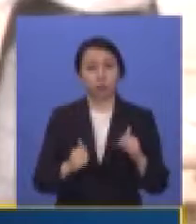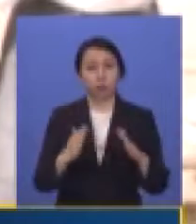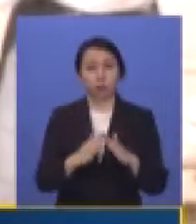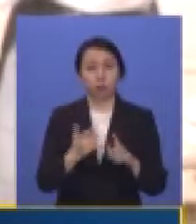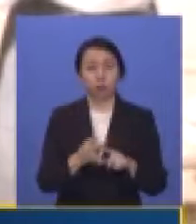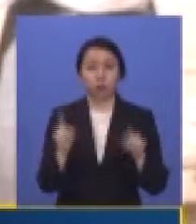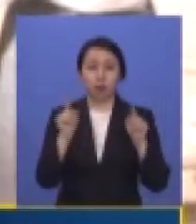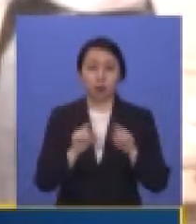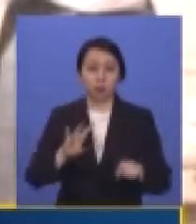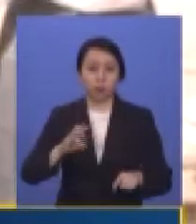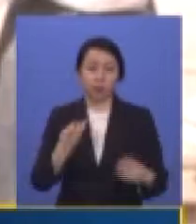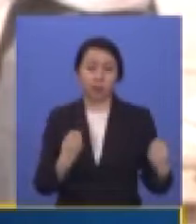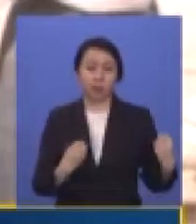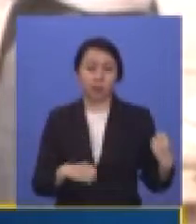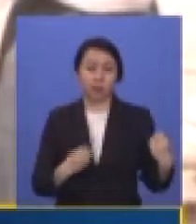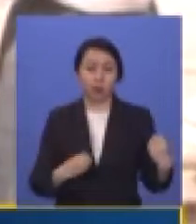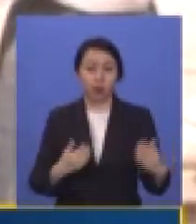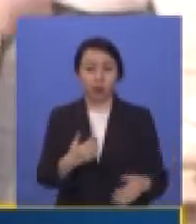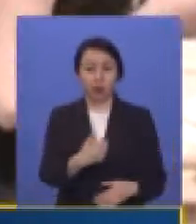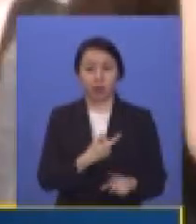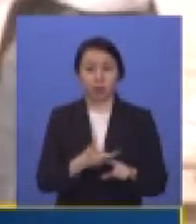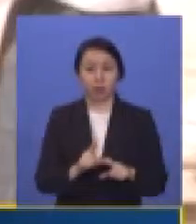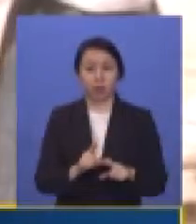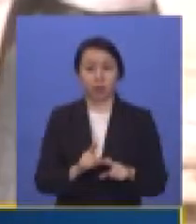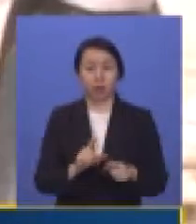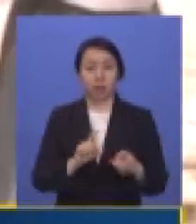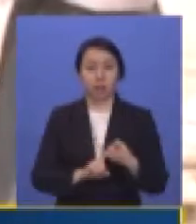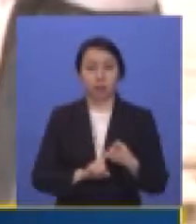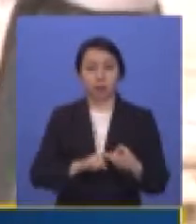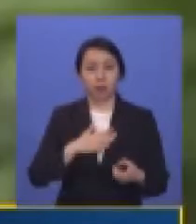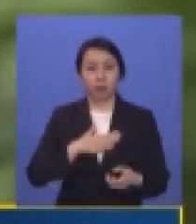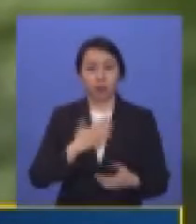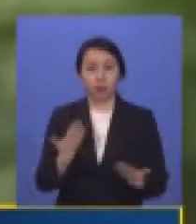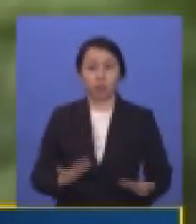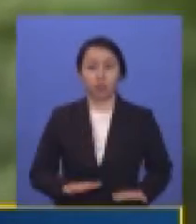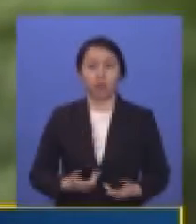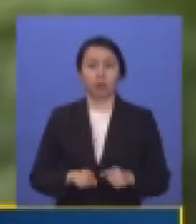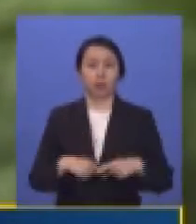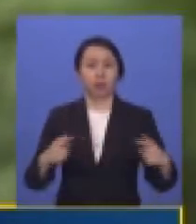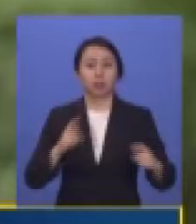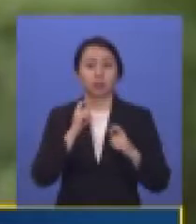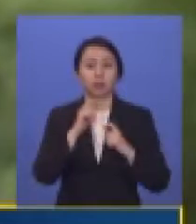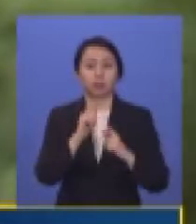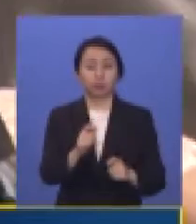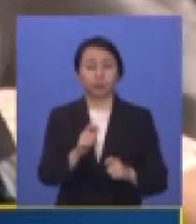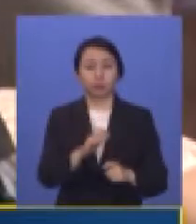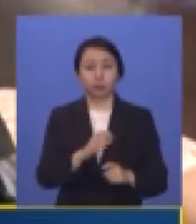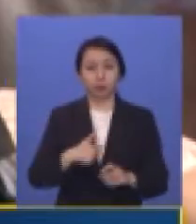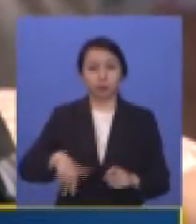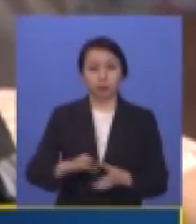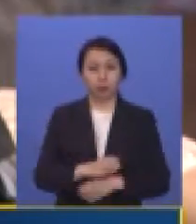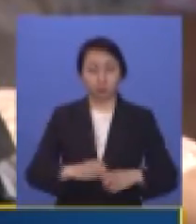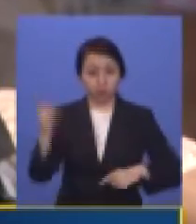этот особенный национальный инструмент. Я бы хотел этого, с ней связана вся моя жизнь. Различными наградами удостоена целая